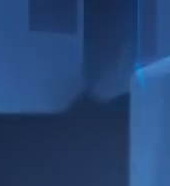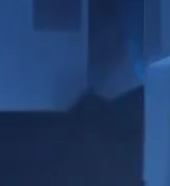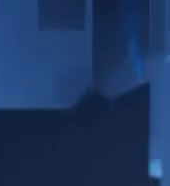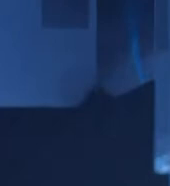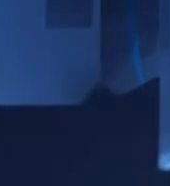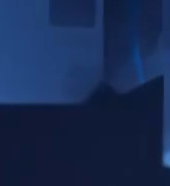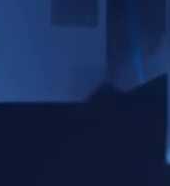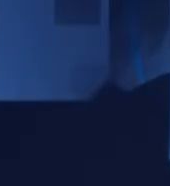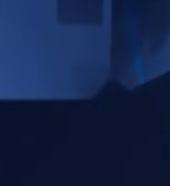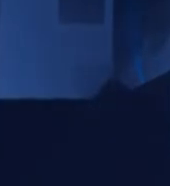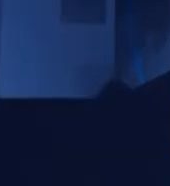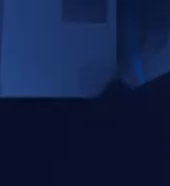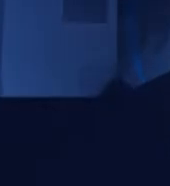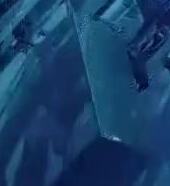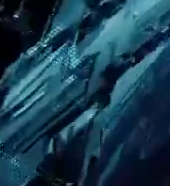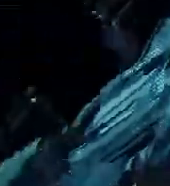ЖТСУ.